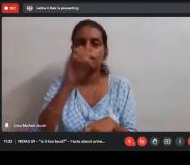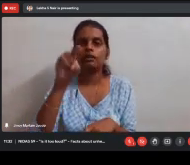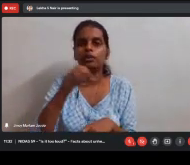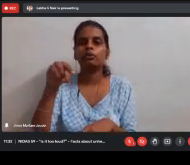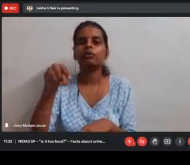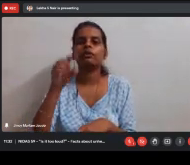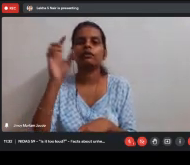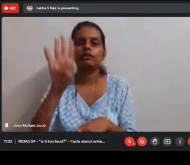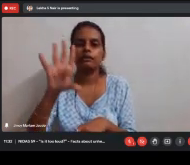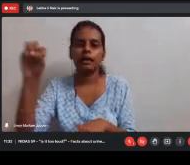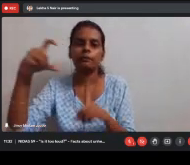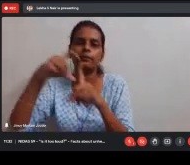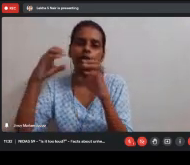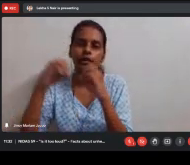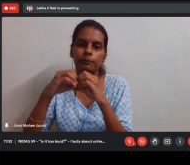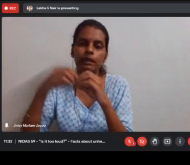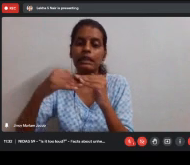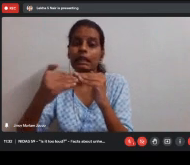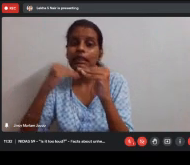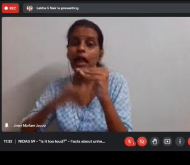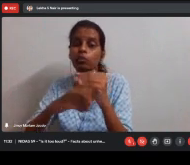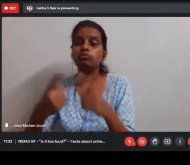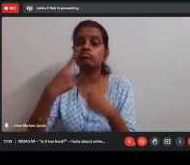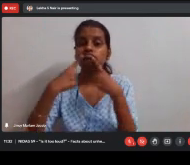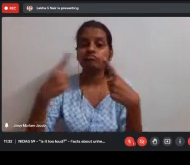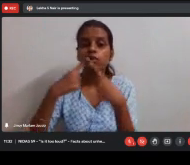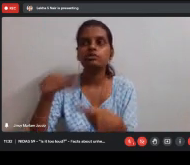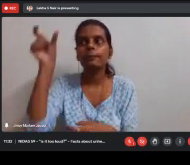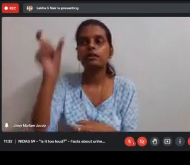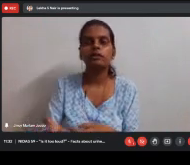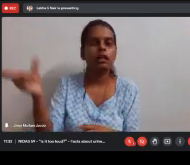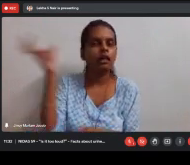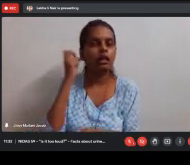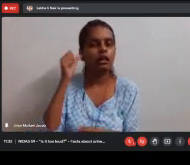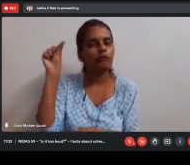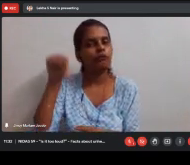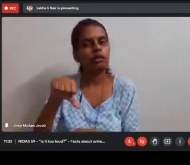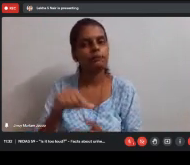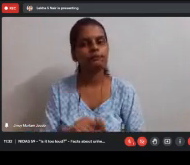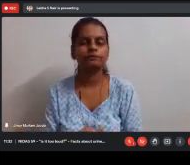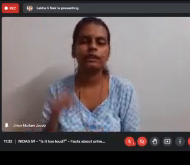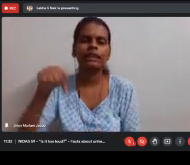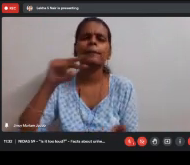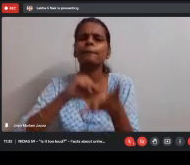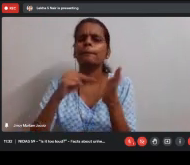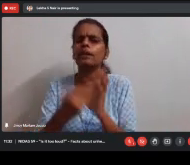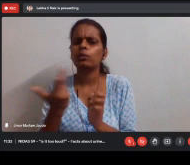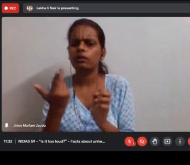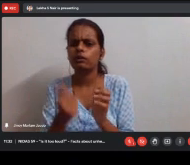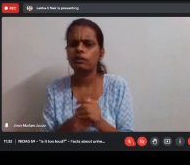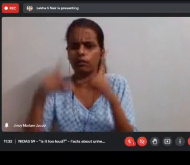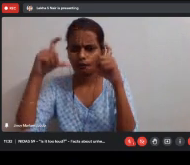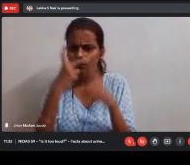5 dB എന്ന് പറയുന്ന ശബ്ദം കേട്ടിരുന്നു, എന്നാൽ ഇപ്പോൾ അദ്ദേഹം 4 kHz അദ്ദേഹം കേൾക്കുന്ന ഏറ്റവും ചെറിയ ശബ്ദം എന്ന്